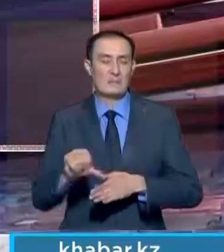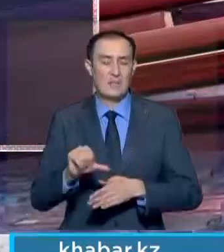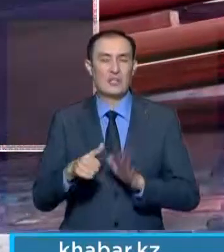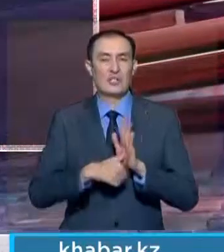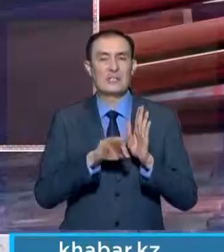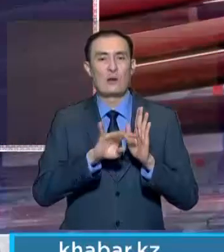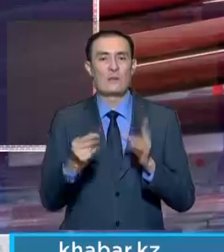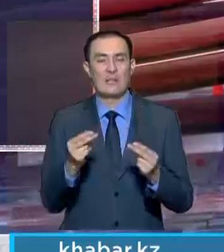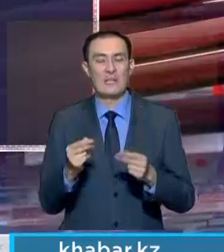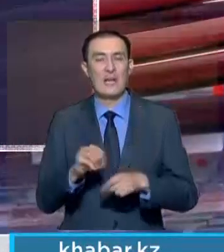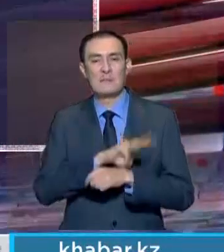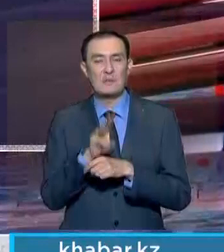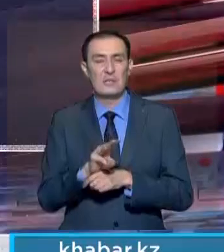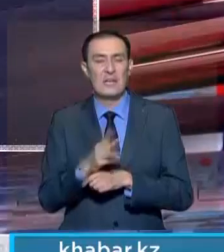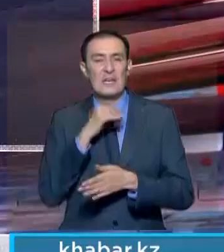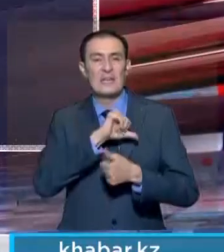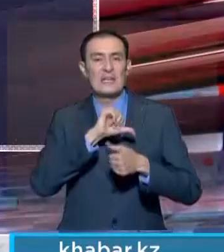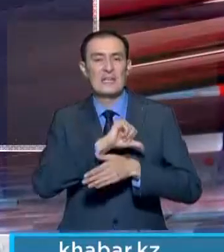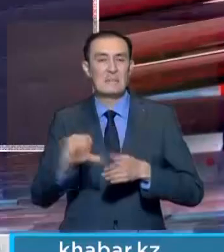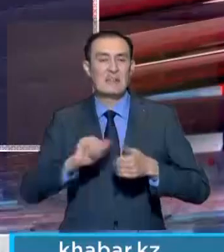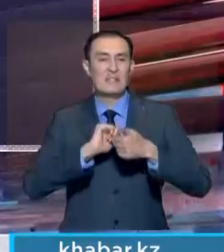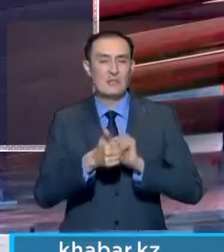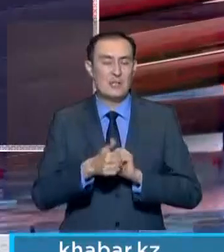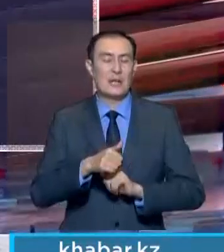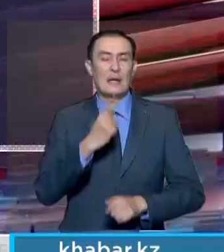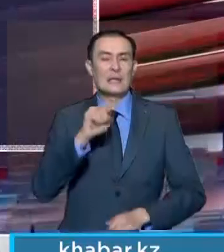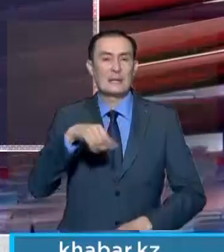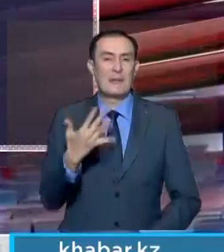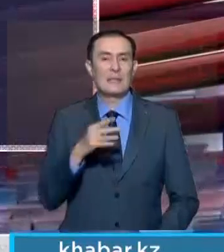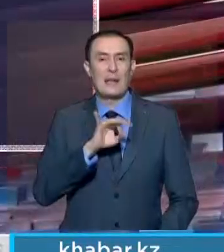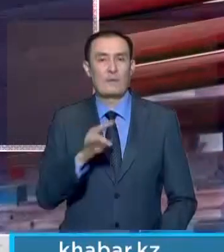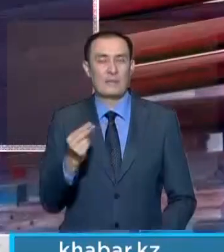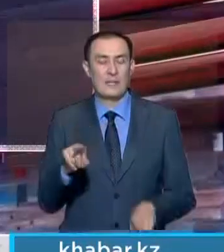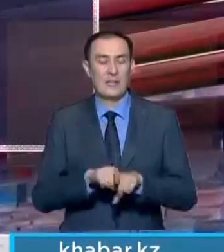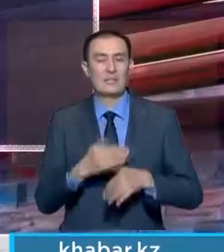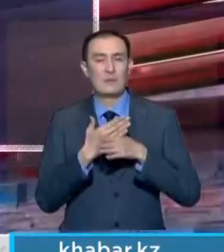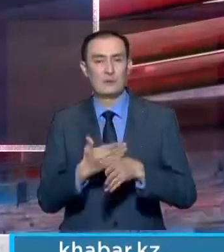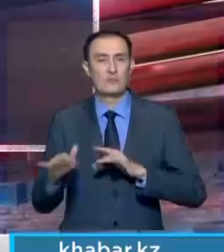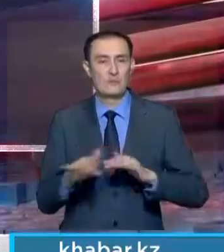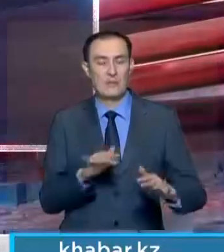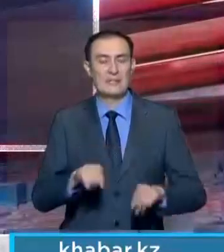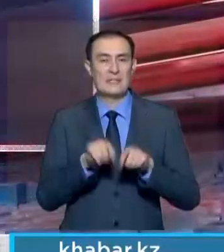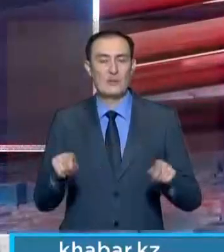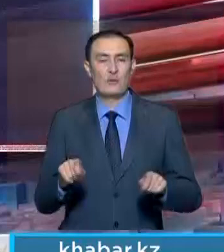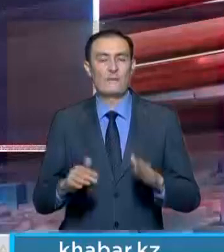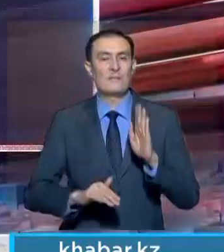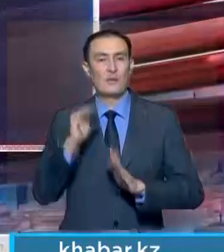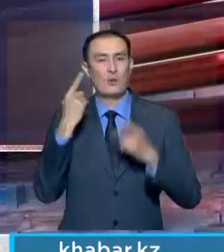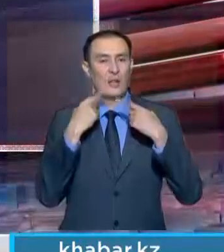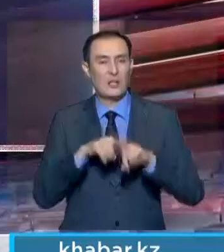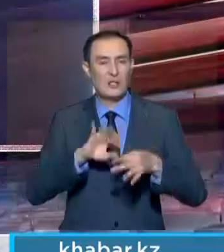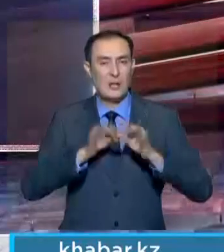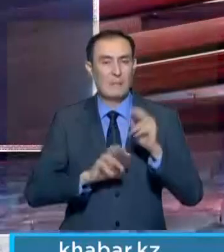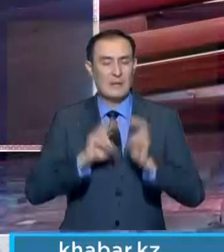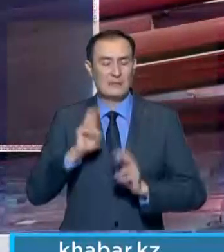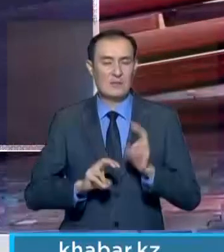и обеспечит импортозамещение на сумму 1,5 триллиона тенге. Принятые меры также способствуют созданию высокотехнологичных производств,